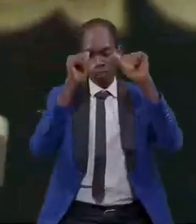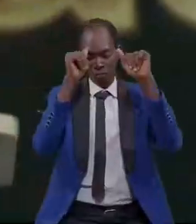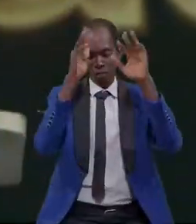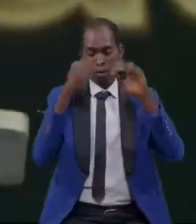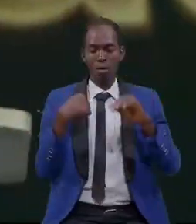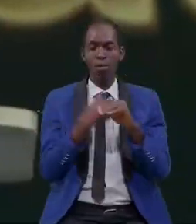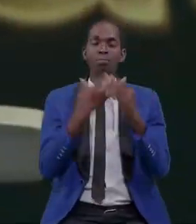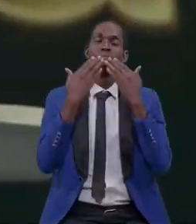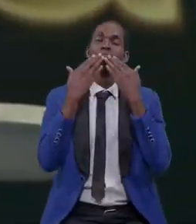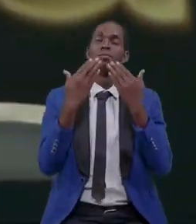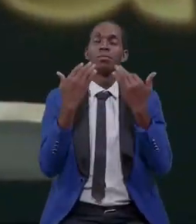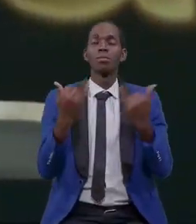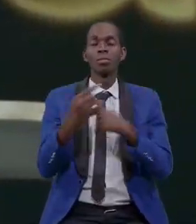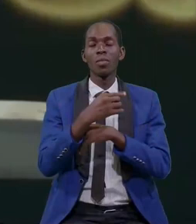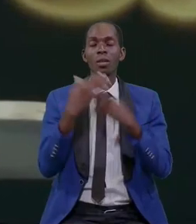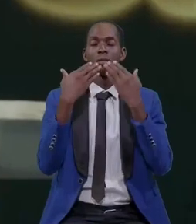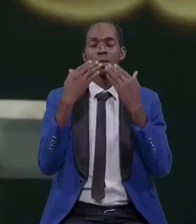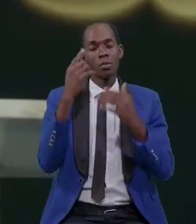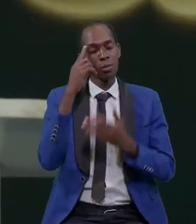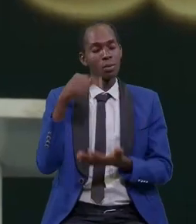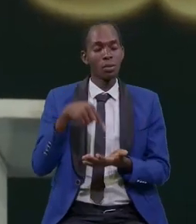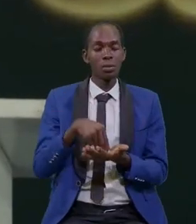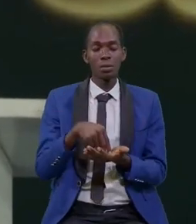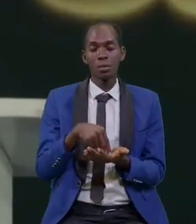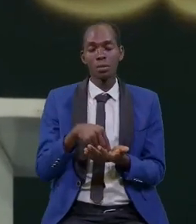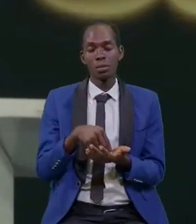Père, nous te remercions ce jour. Nous te bénissons.